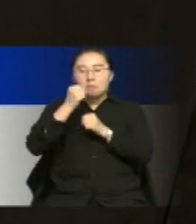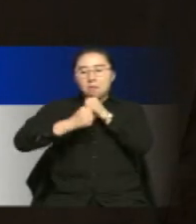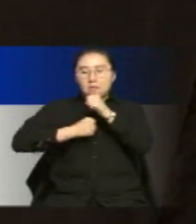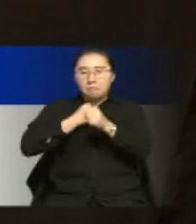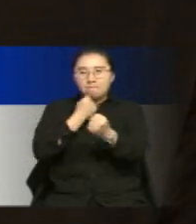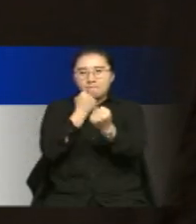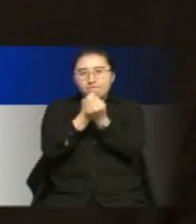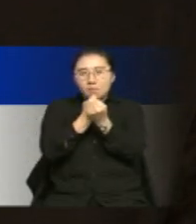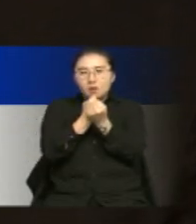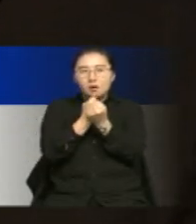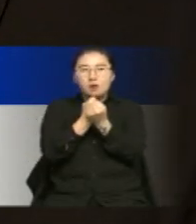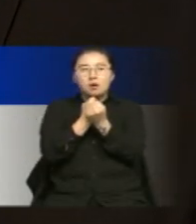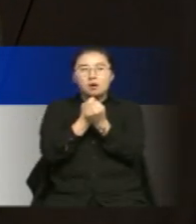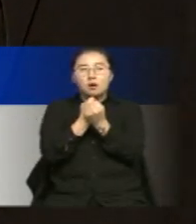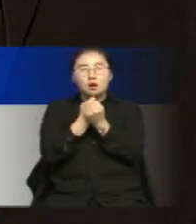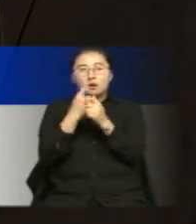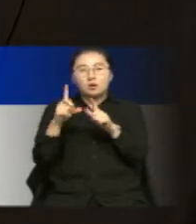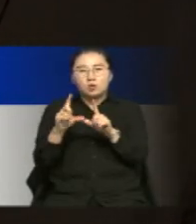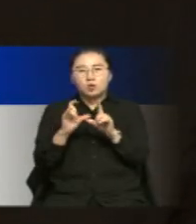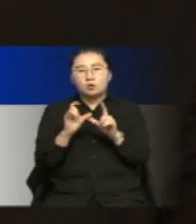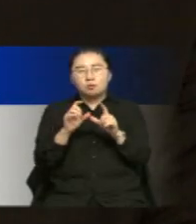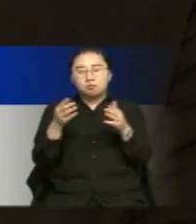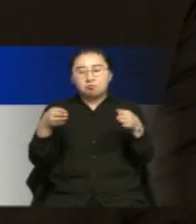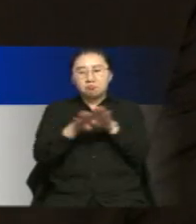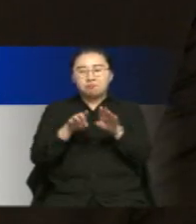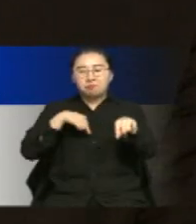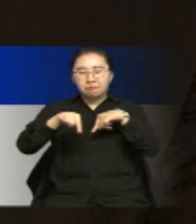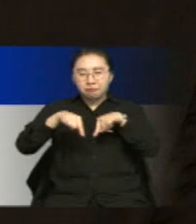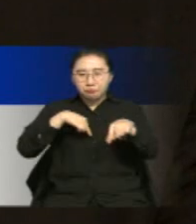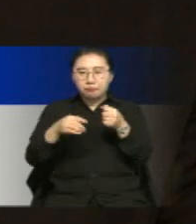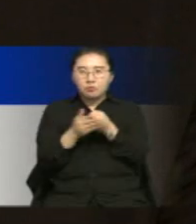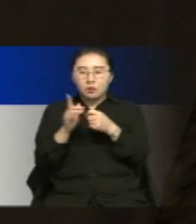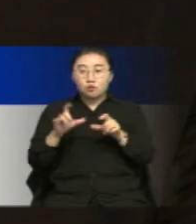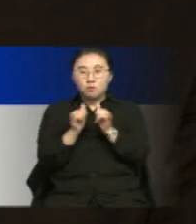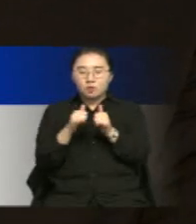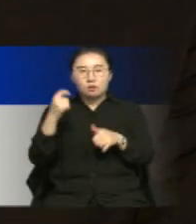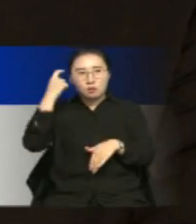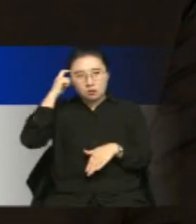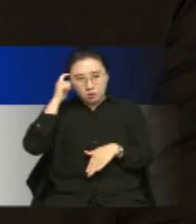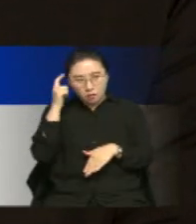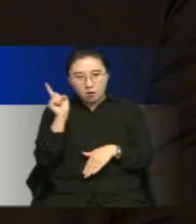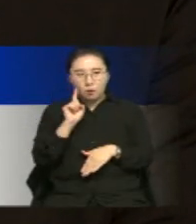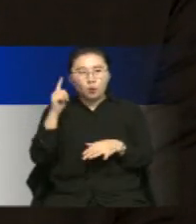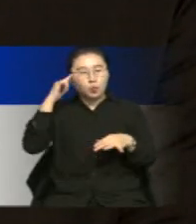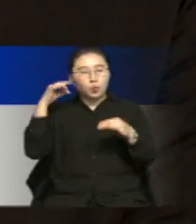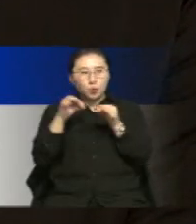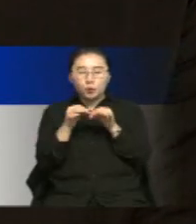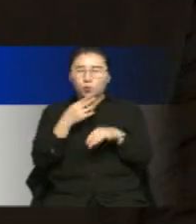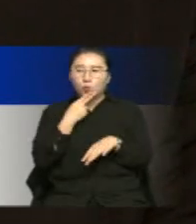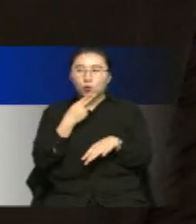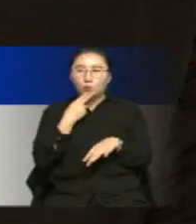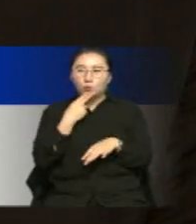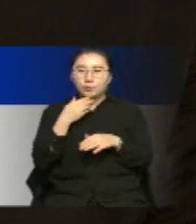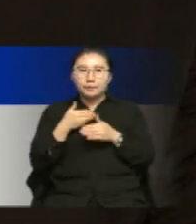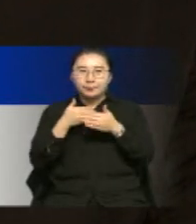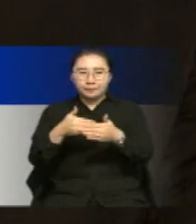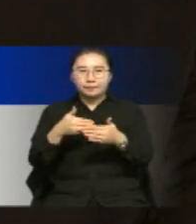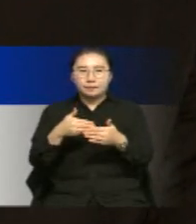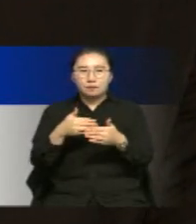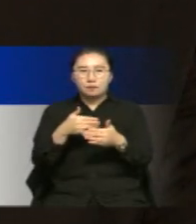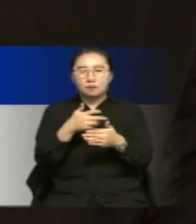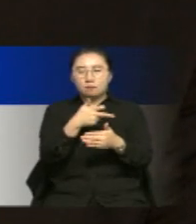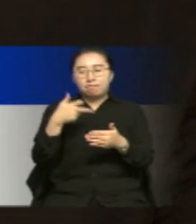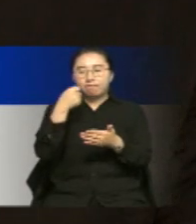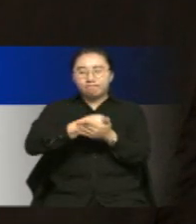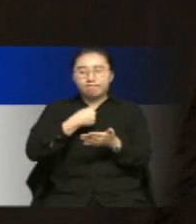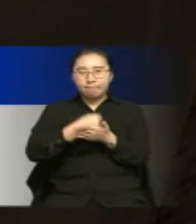일방적인 폐구 정책에 따라 주민들의 의사, 그다음에 어떤 동의도 없이 진행된